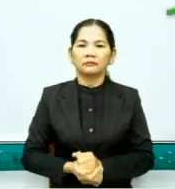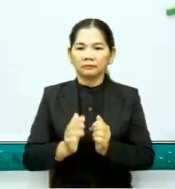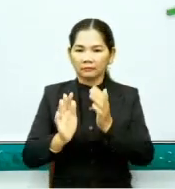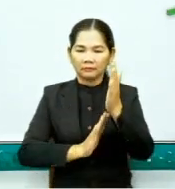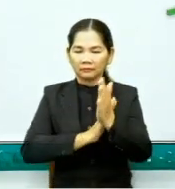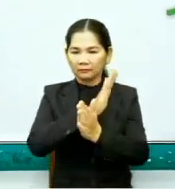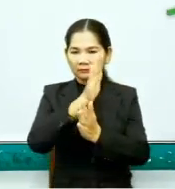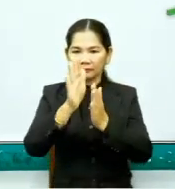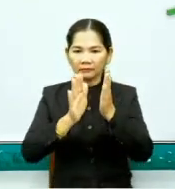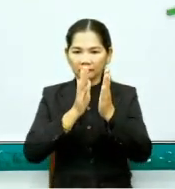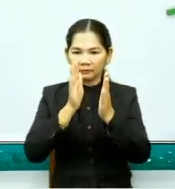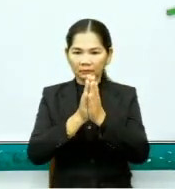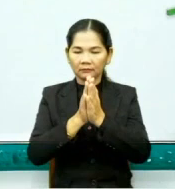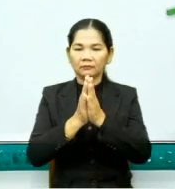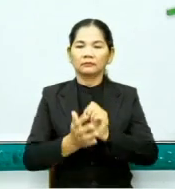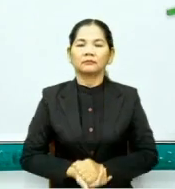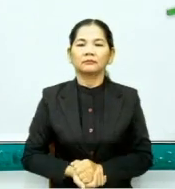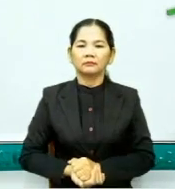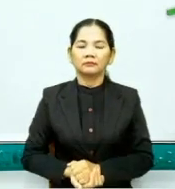Nây bỏ tế.